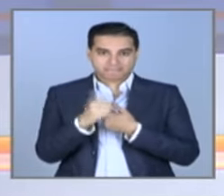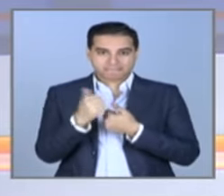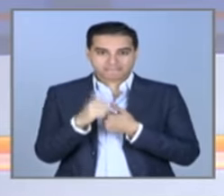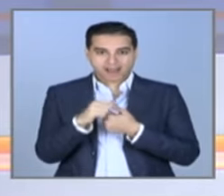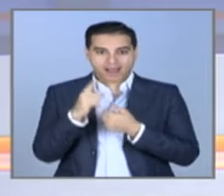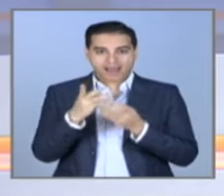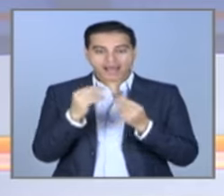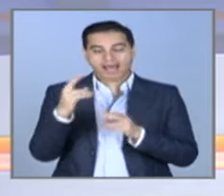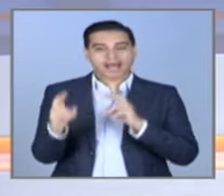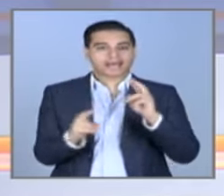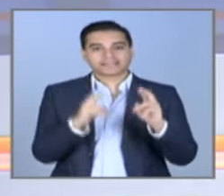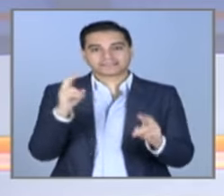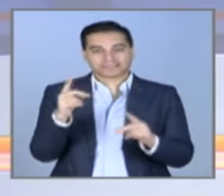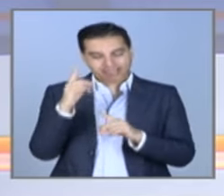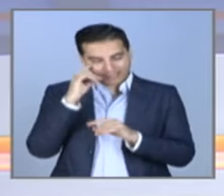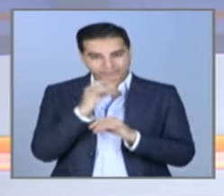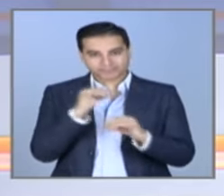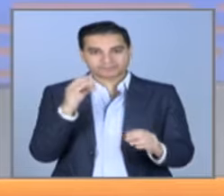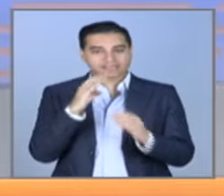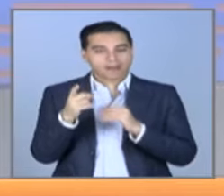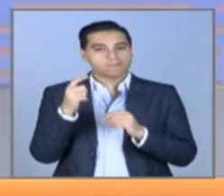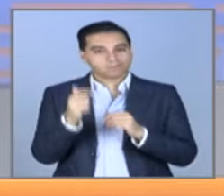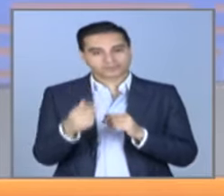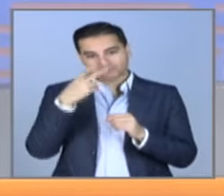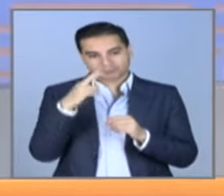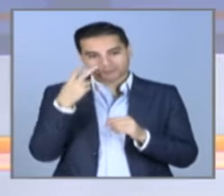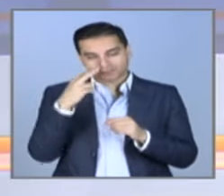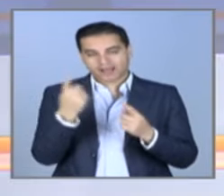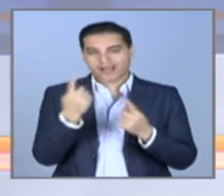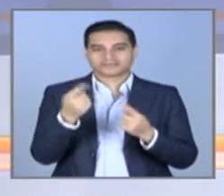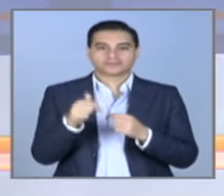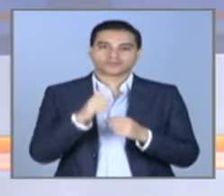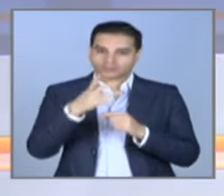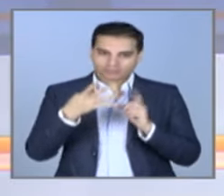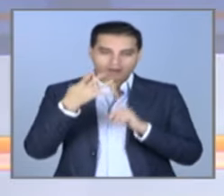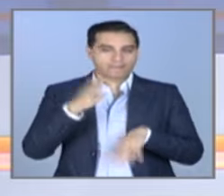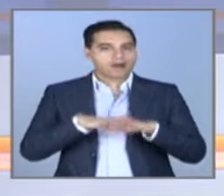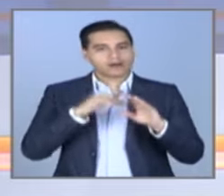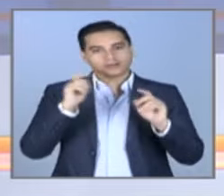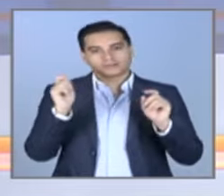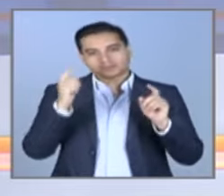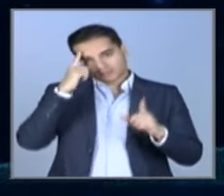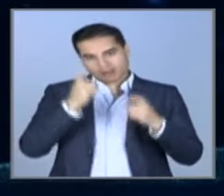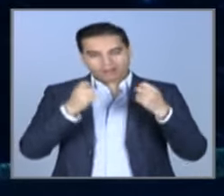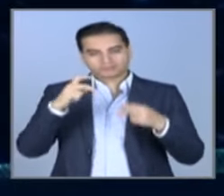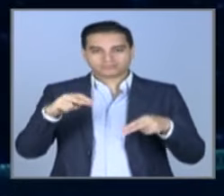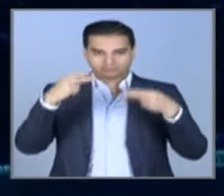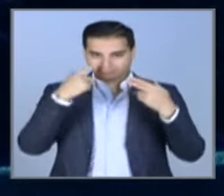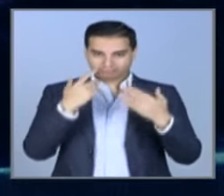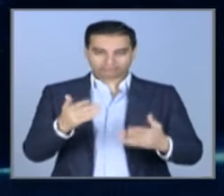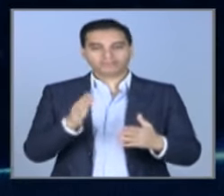كمية أسئلة إجاباتها موجودة. ودلوقتي مع الفقرة الرابعة، فقرة تحت الضغط.